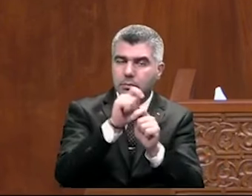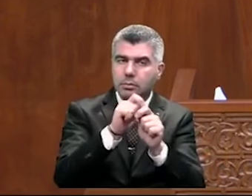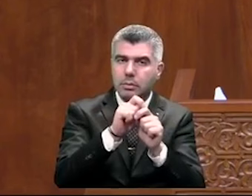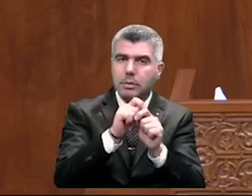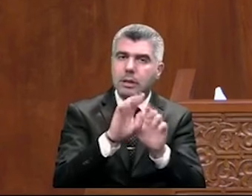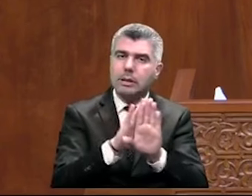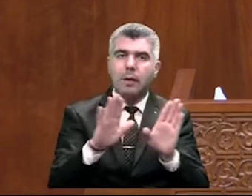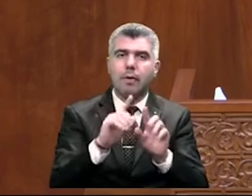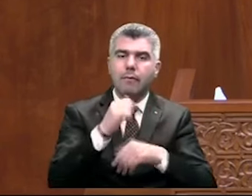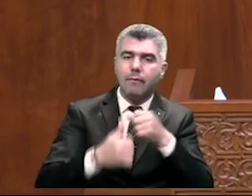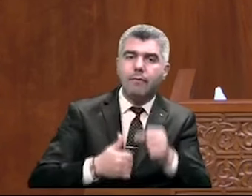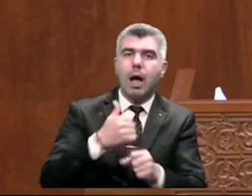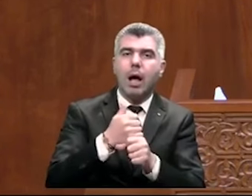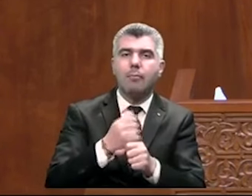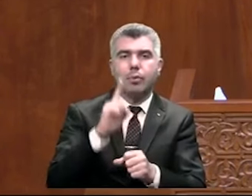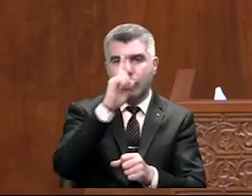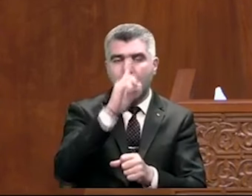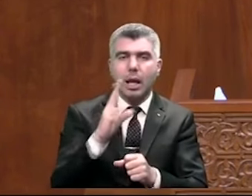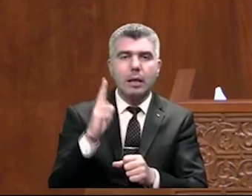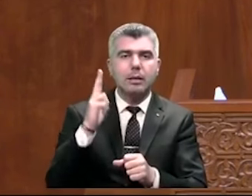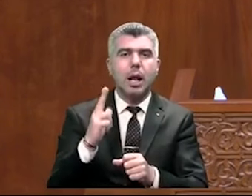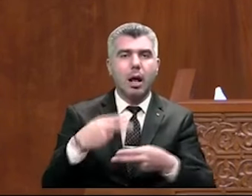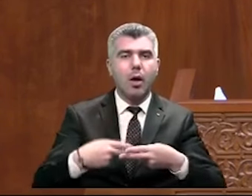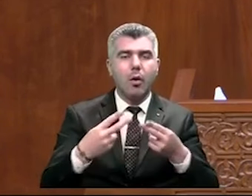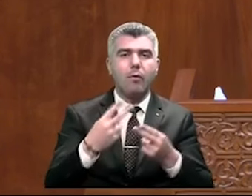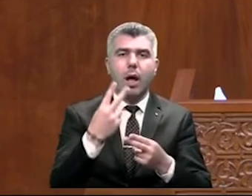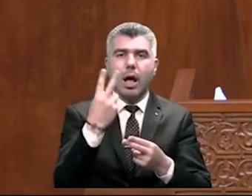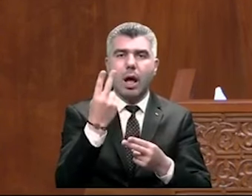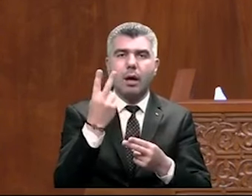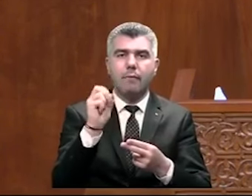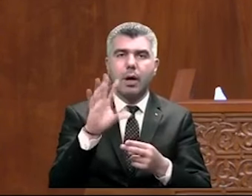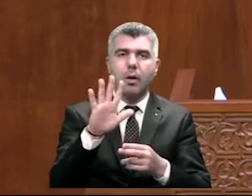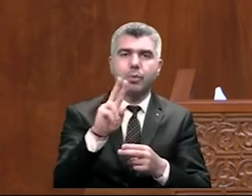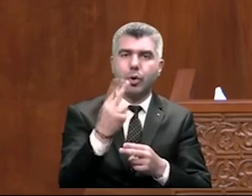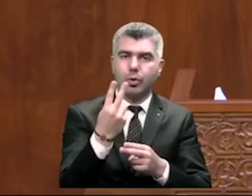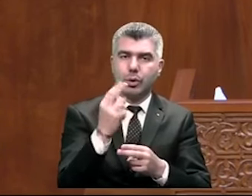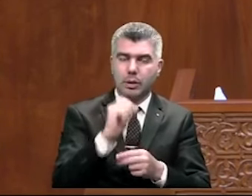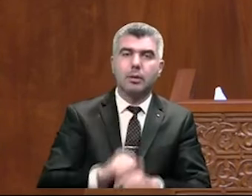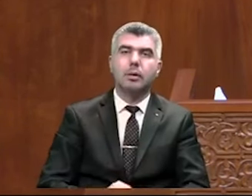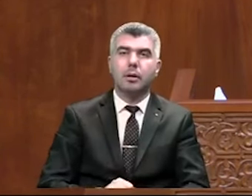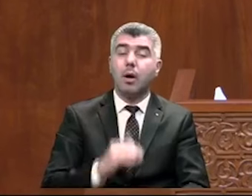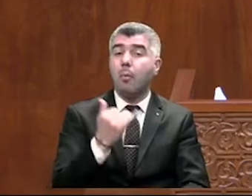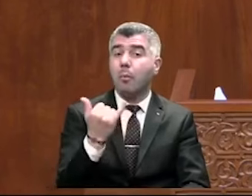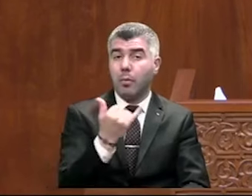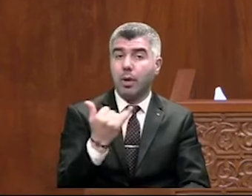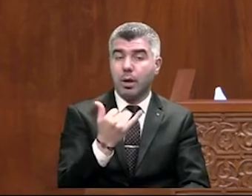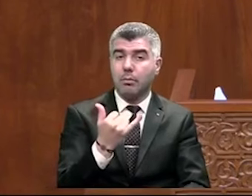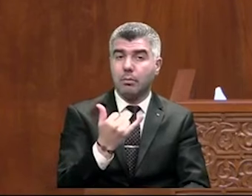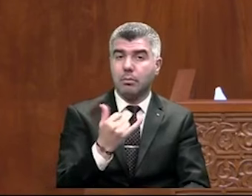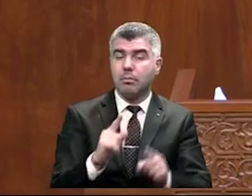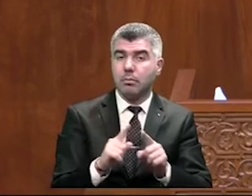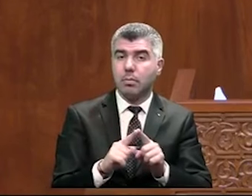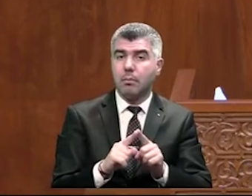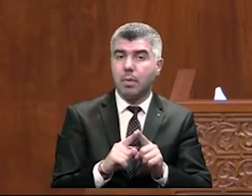هذ السنه ونطلق ان شاء الله بالتفعيل دياله ابتداء من سنه 2025 وهذا مهم جدا اللي غ يعطي